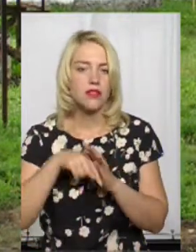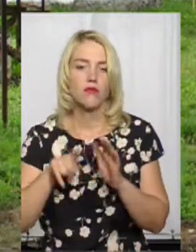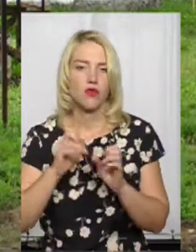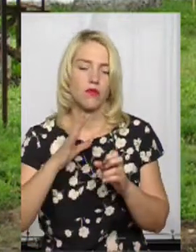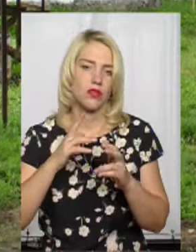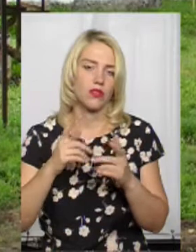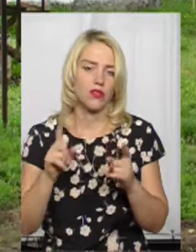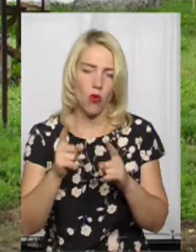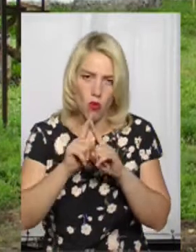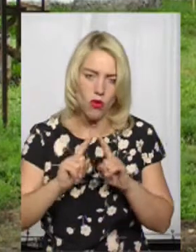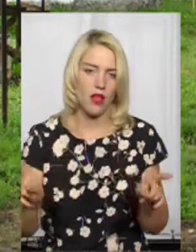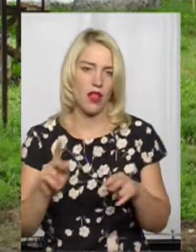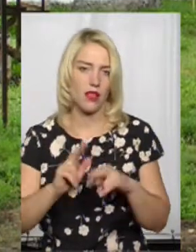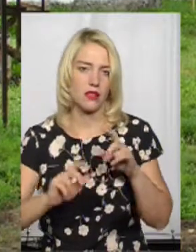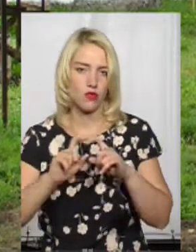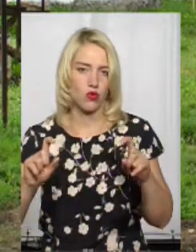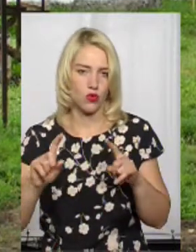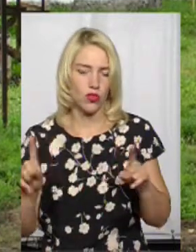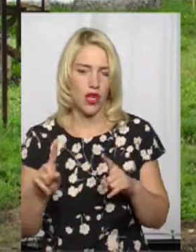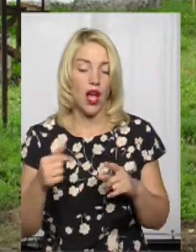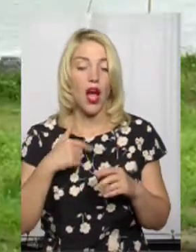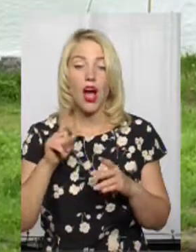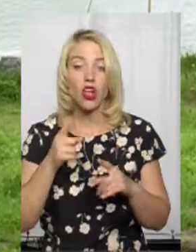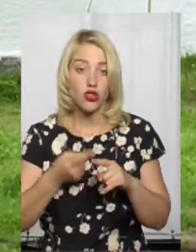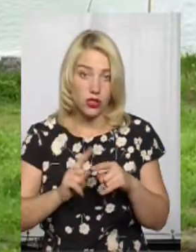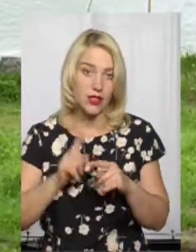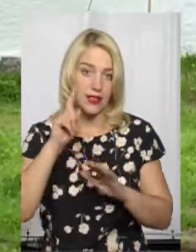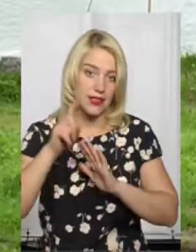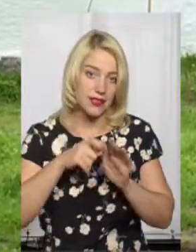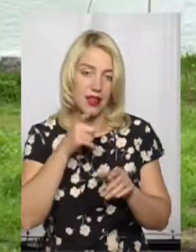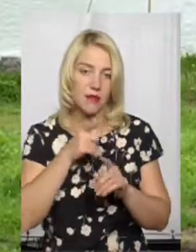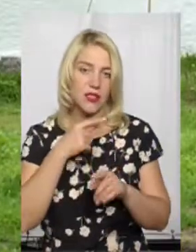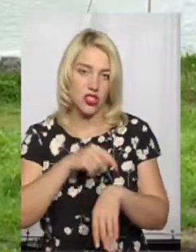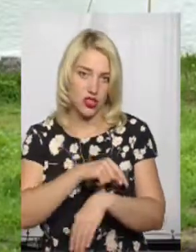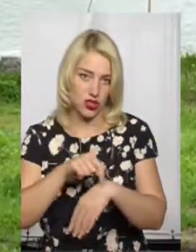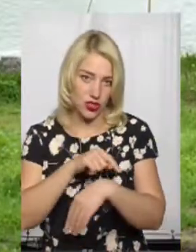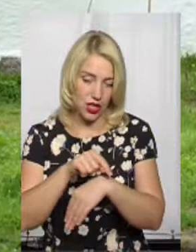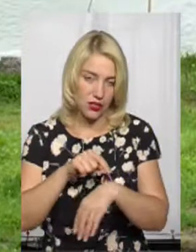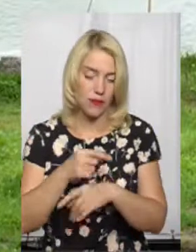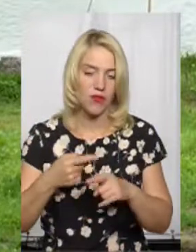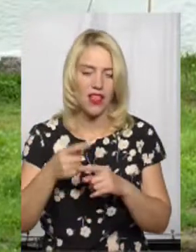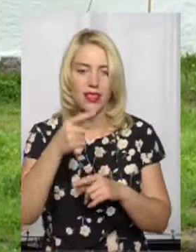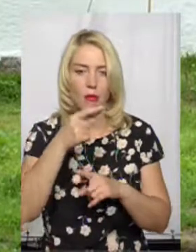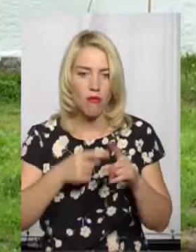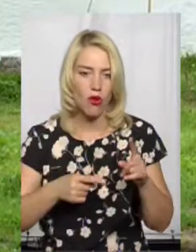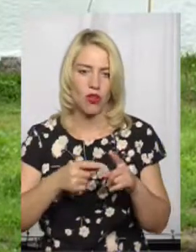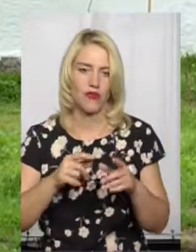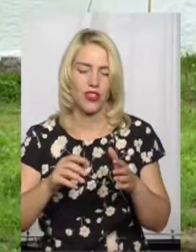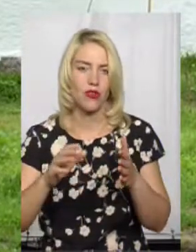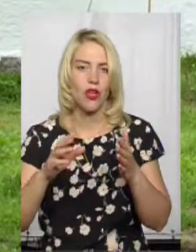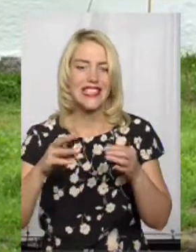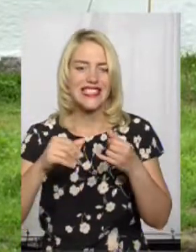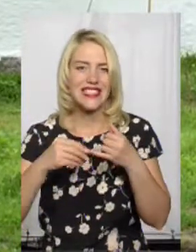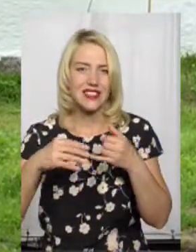споруда, я сподіваюся, в процесі досліджень ми дізнаємось. Вона наполовину замулена наносами. І що